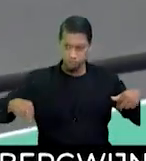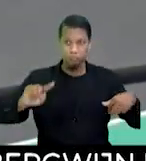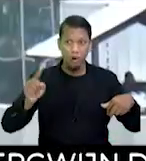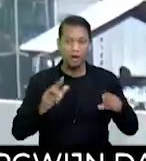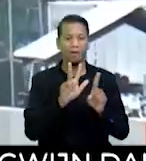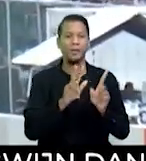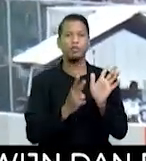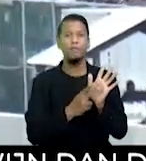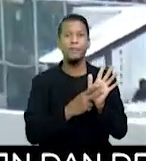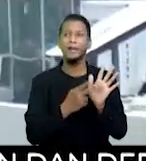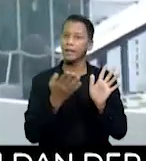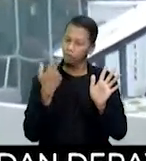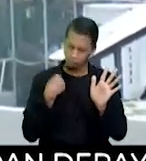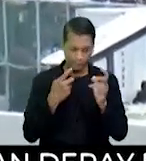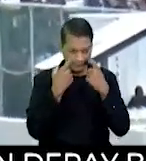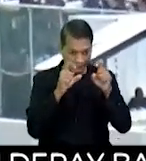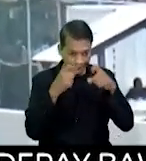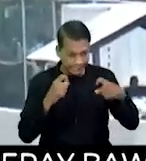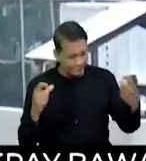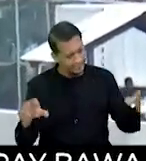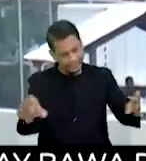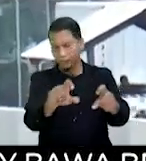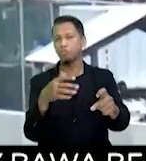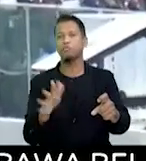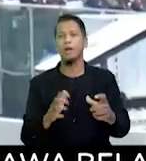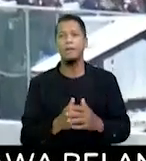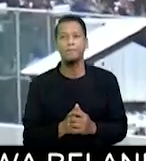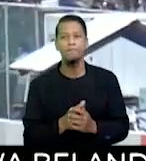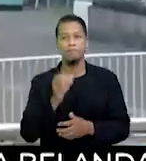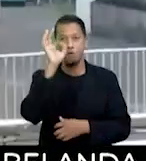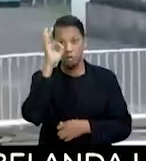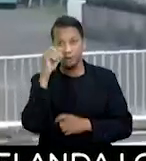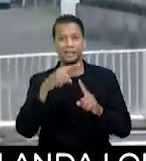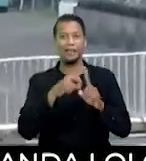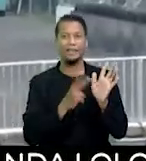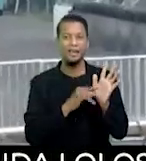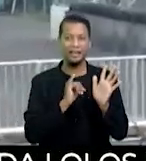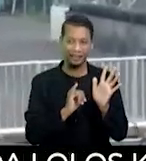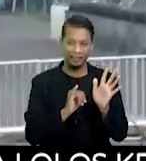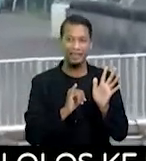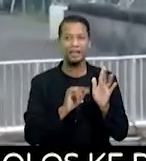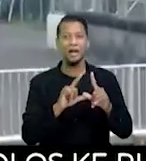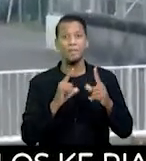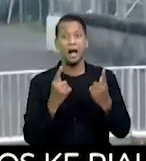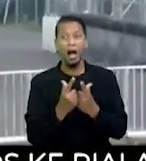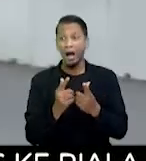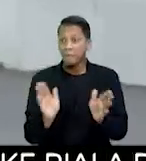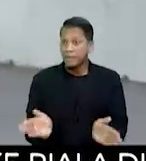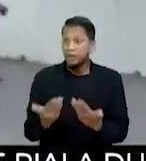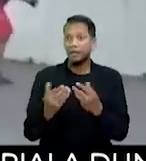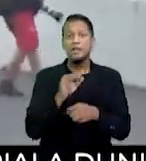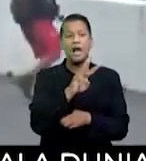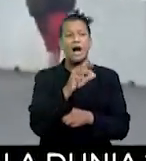lalu. Selain menempatkan personel dalam jumlah besar, Polri dan TNI serta institusi terkait juga mendirikan 36 pos tambahan